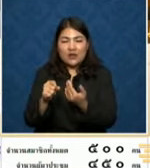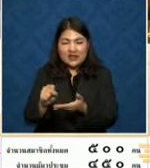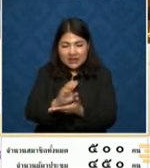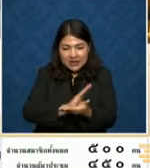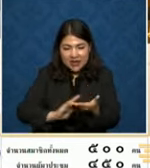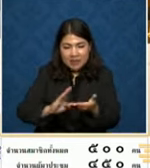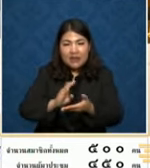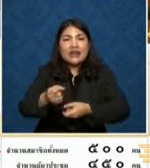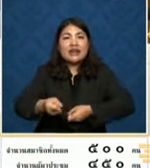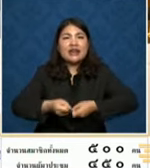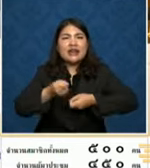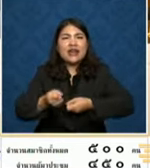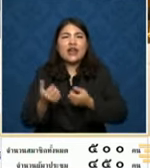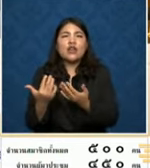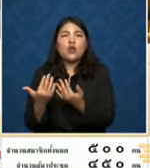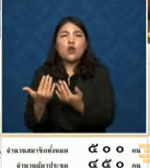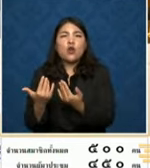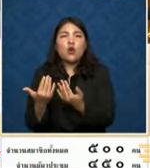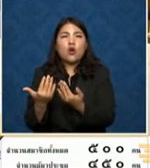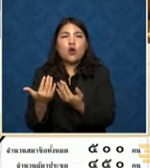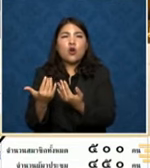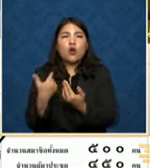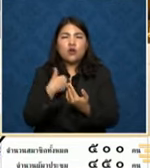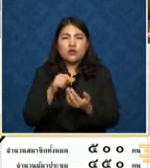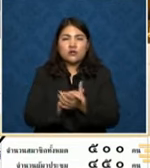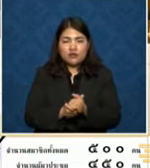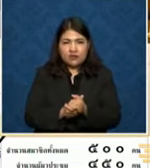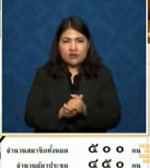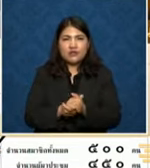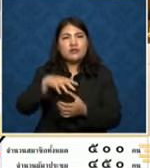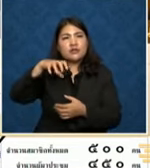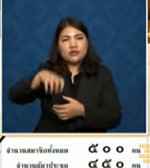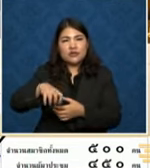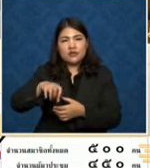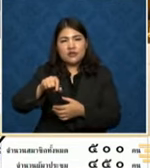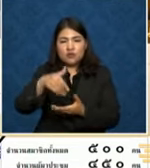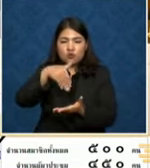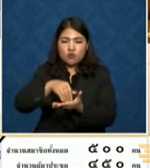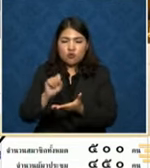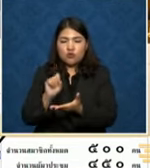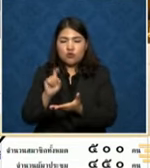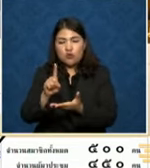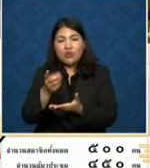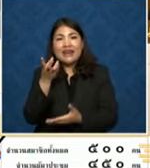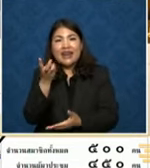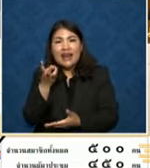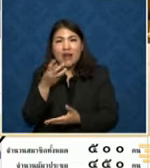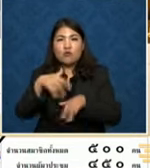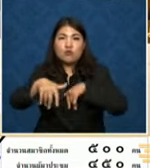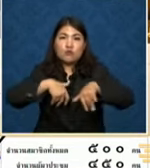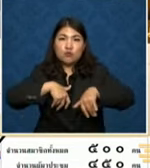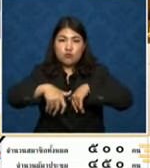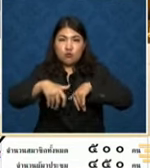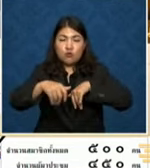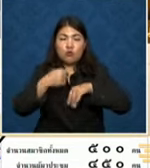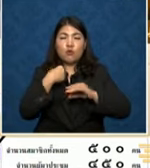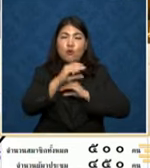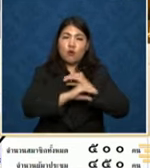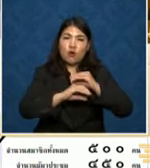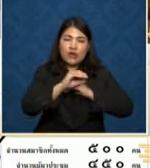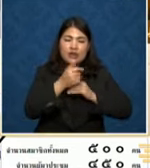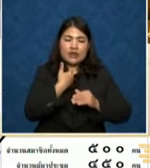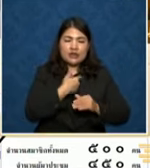รนะครับไม่ว่าจะเป็นสหกรณ์ศูนย์ข้าวชุมชนนะครับโครงการเก็บในยุ้งของตั